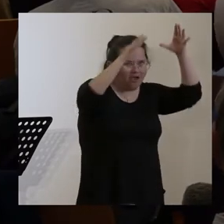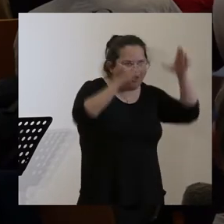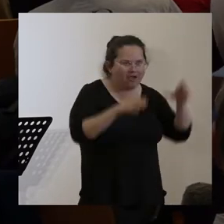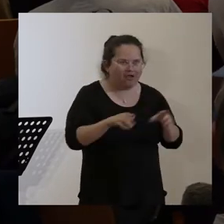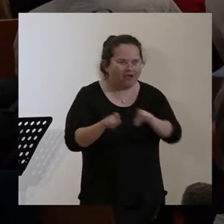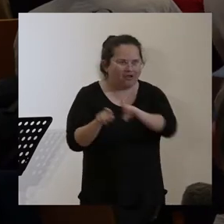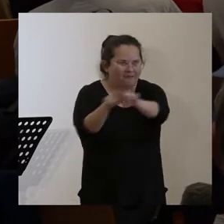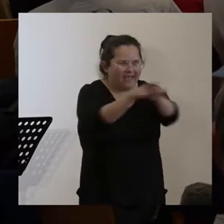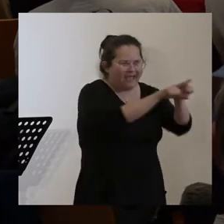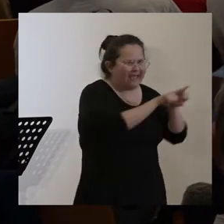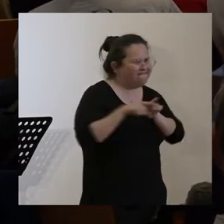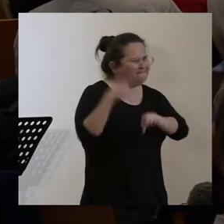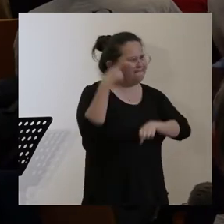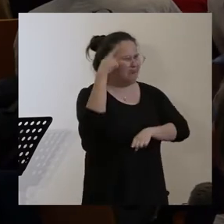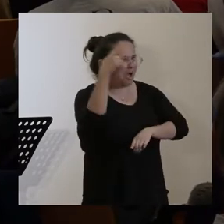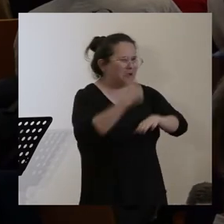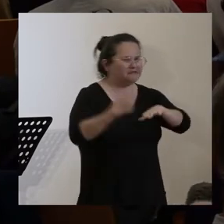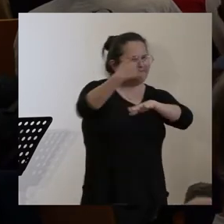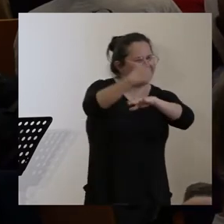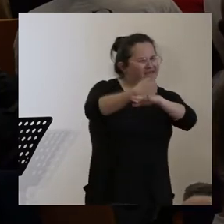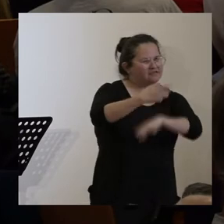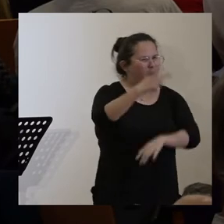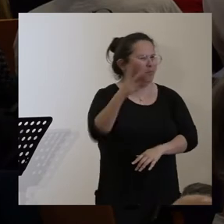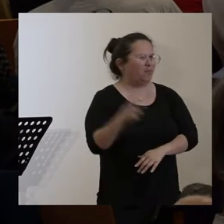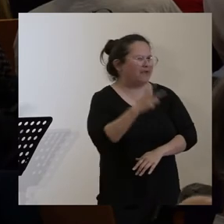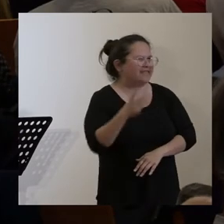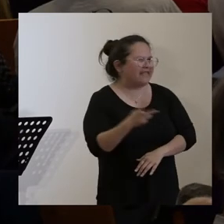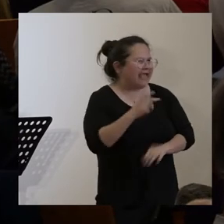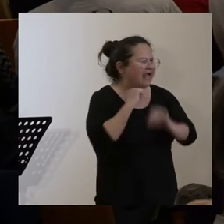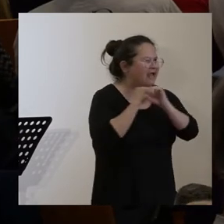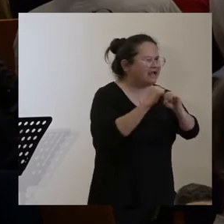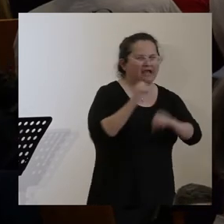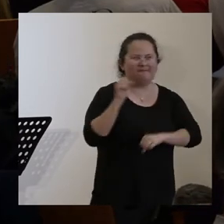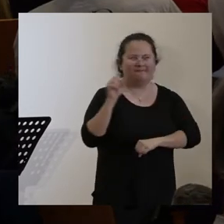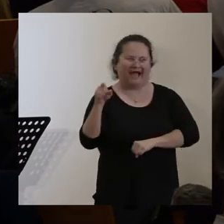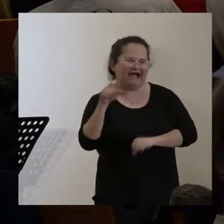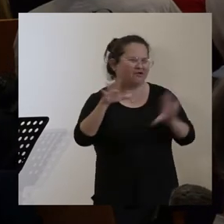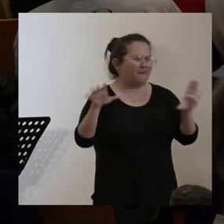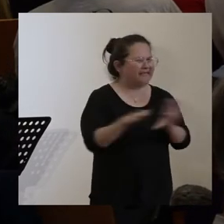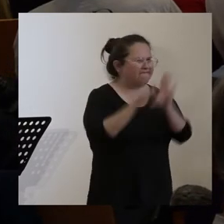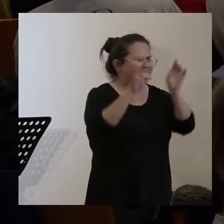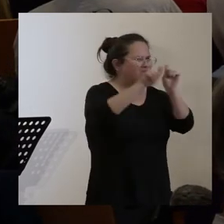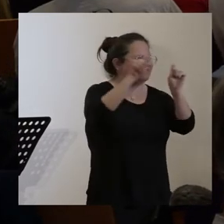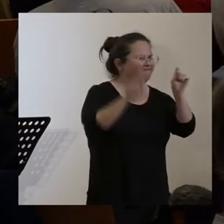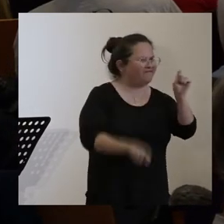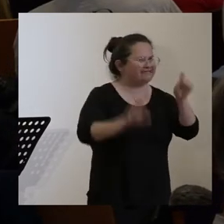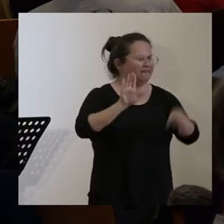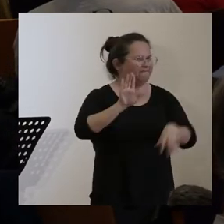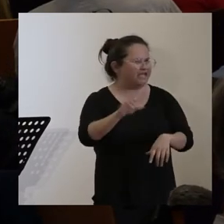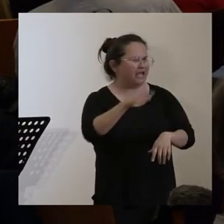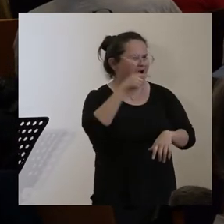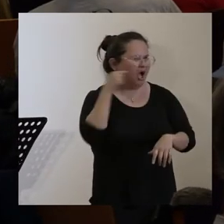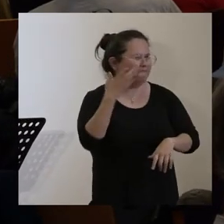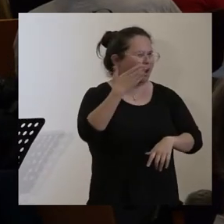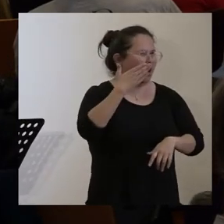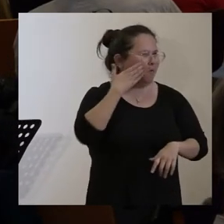représenter les propriétaires d'esclaves des Amériques à travers l'image d'épinal d'un homme catégorisé comme blanc,